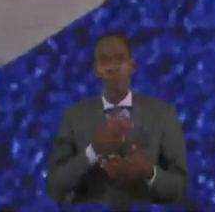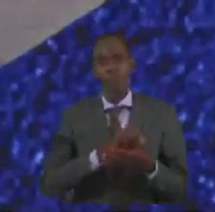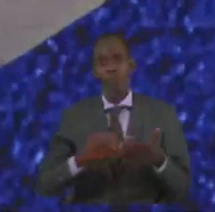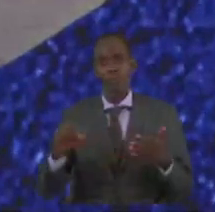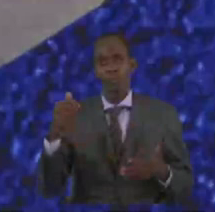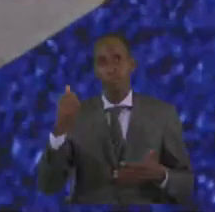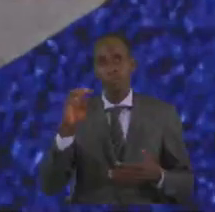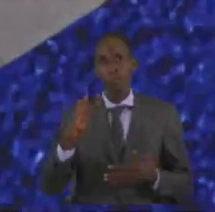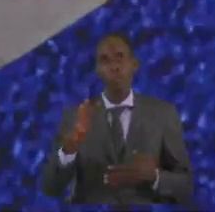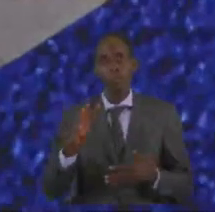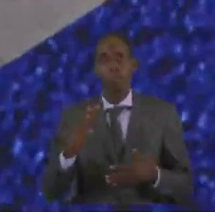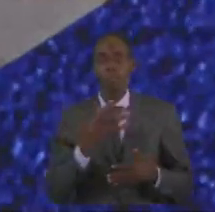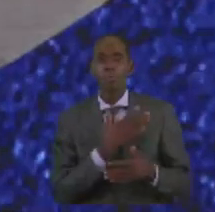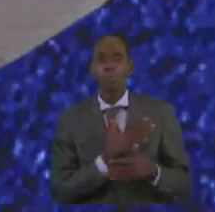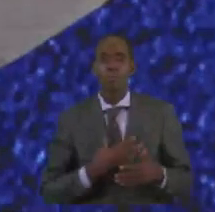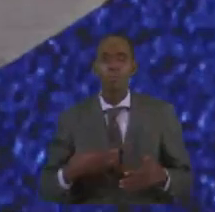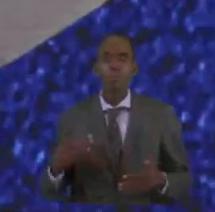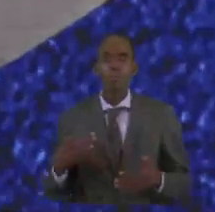14.